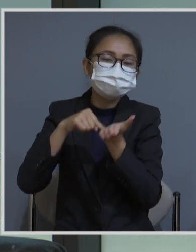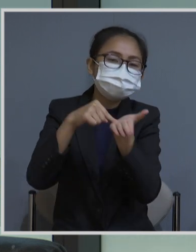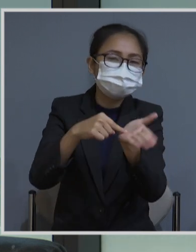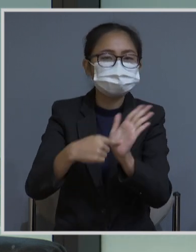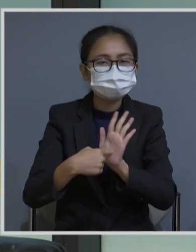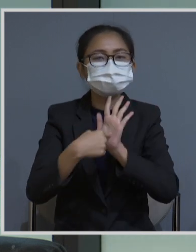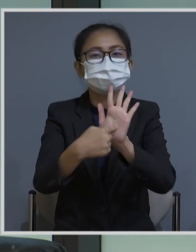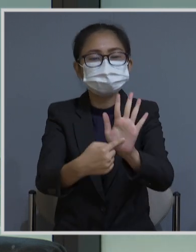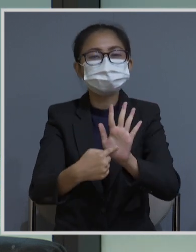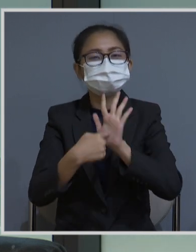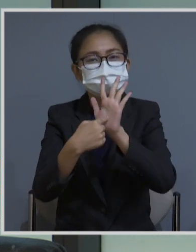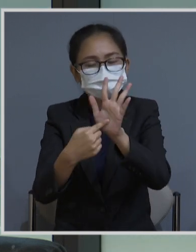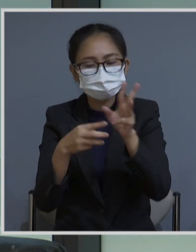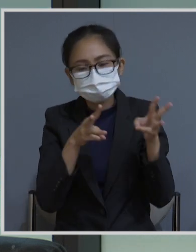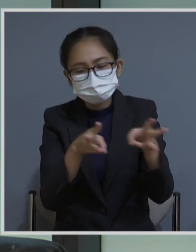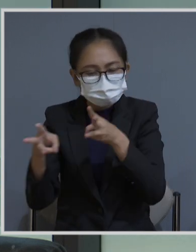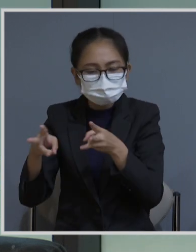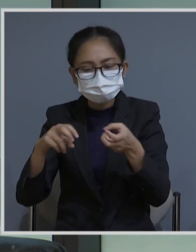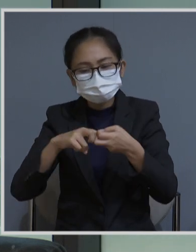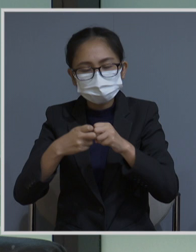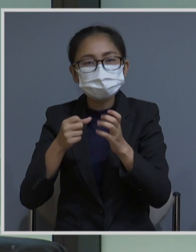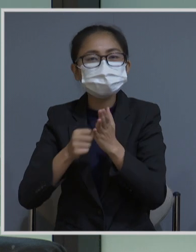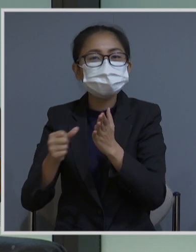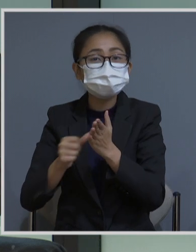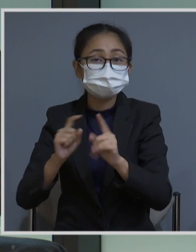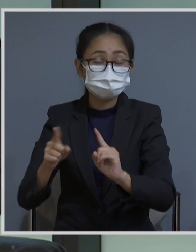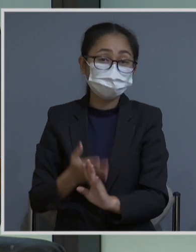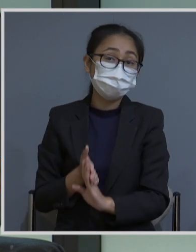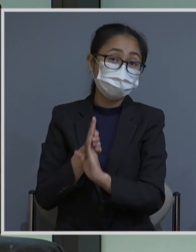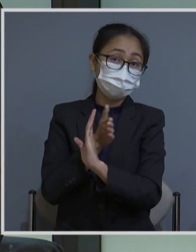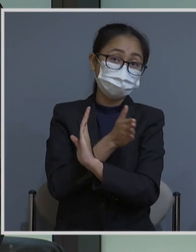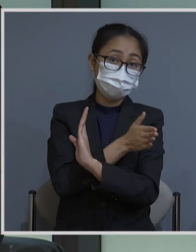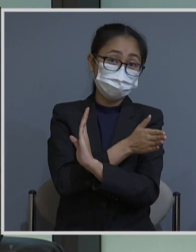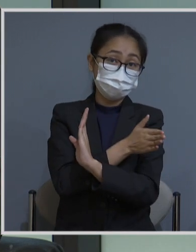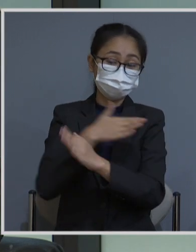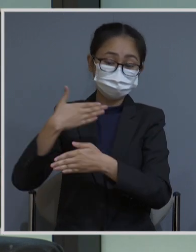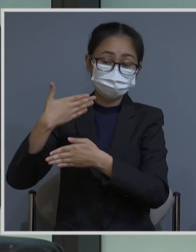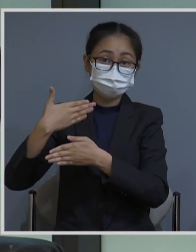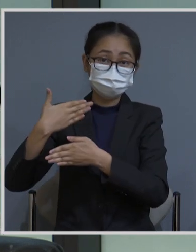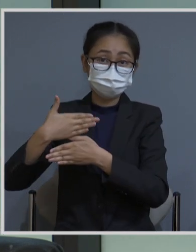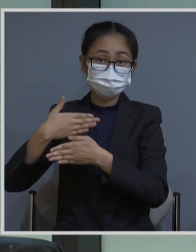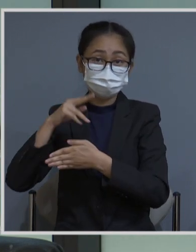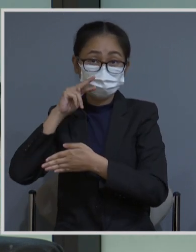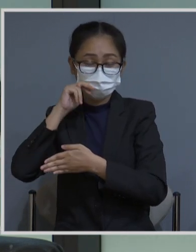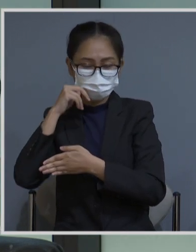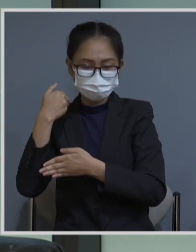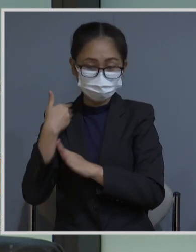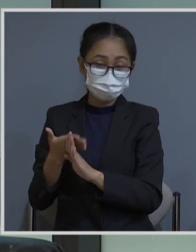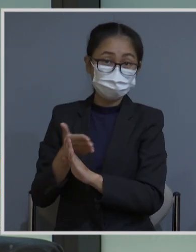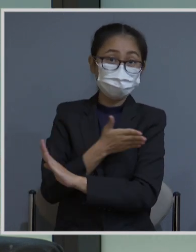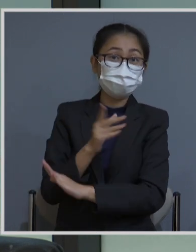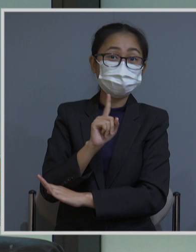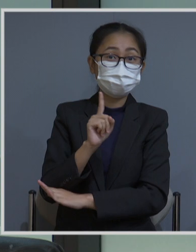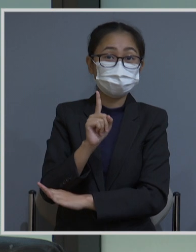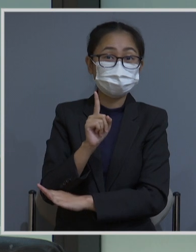เสนอและก็หาทางแก้ไขก่อนที่จะไปตอบฝายชะลอน้ำเพราะท่านเกิดมาก่อนเรื่อง